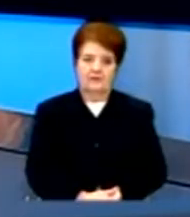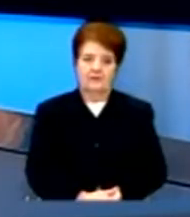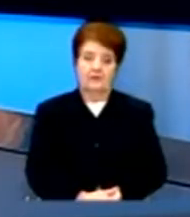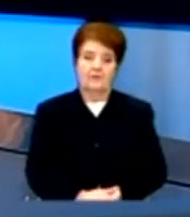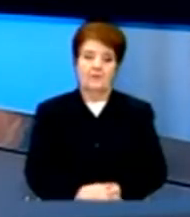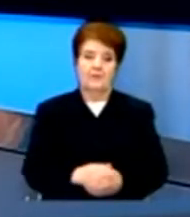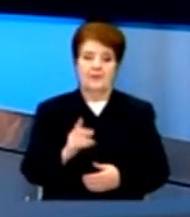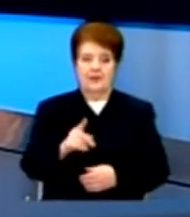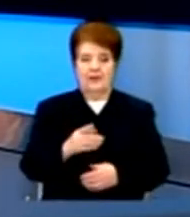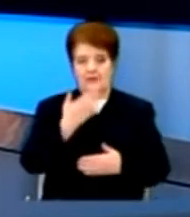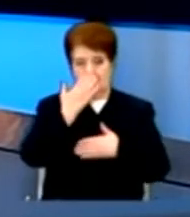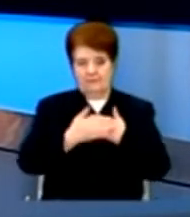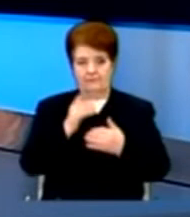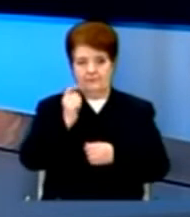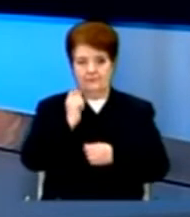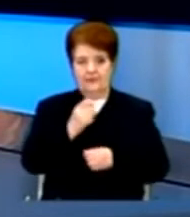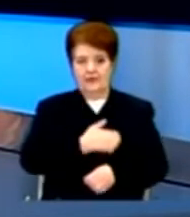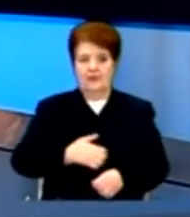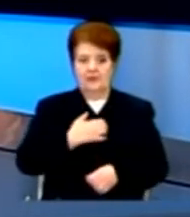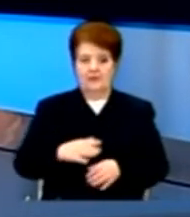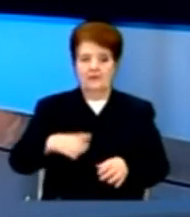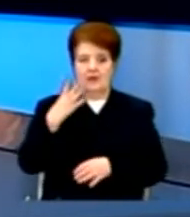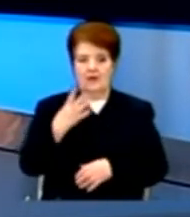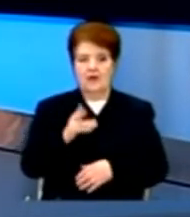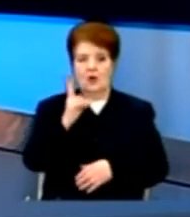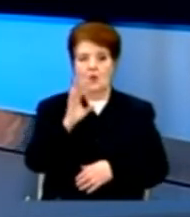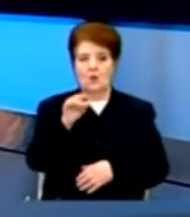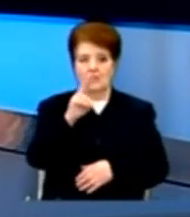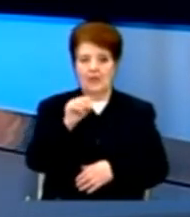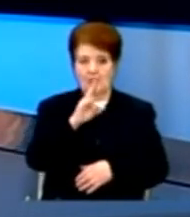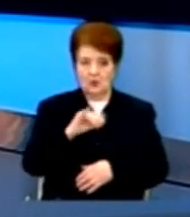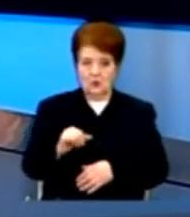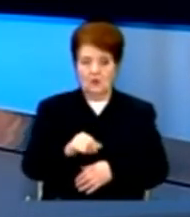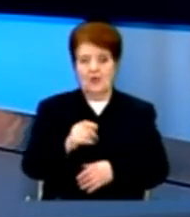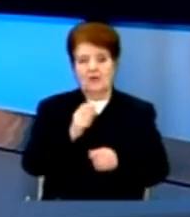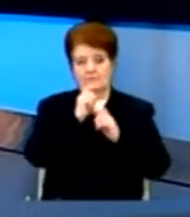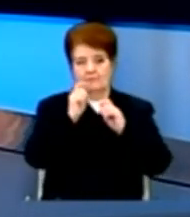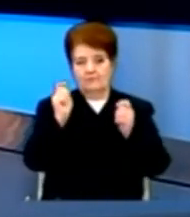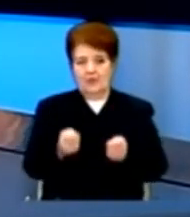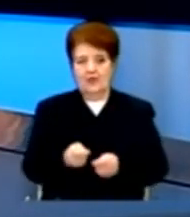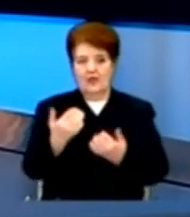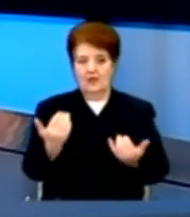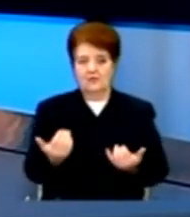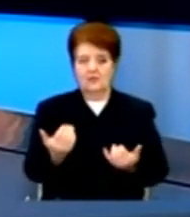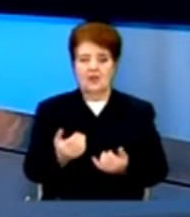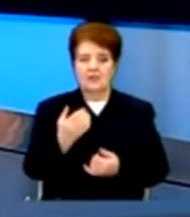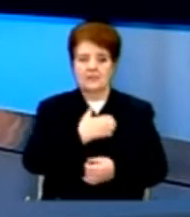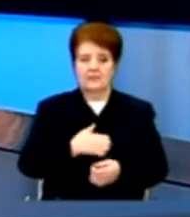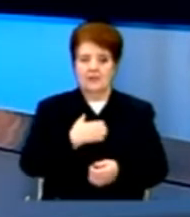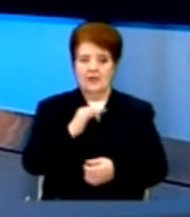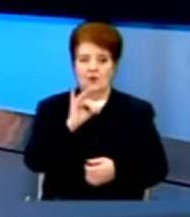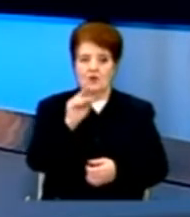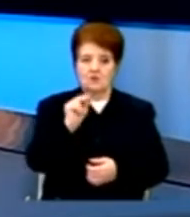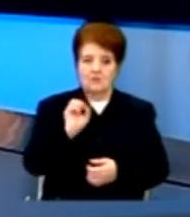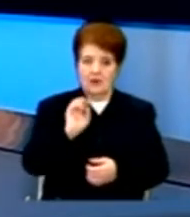În ajunul Crăciunului, fostul primar interimar Ruslan Codreanu i-a făcut cadou o foarfecă și o panglică actualului edil al Chișinăului, Ion